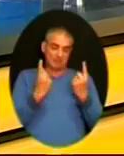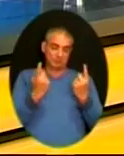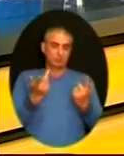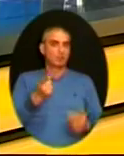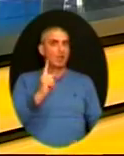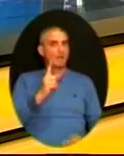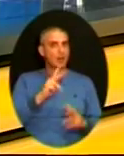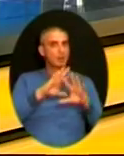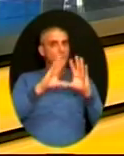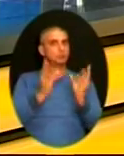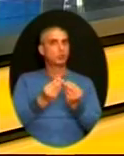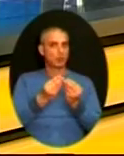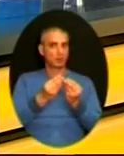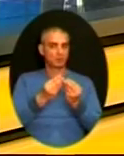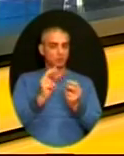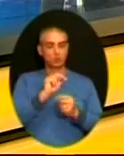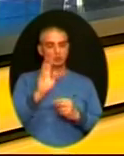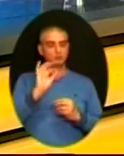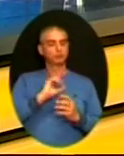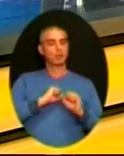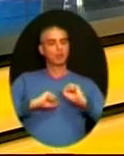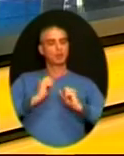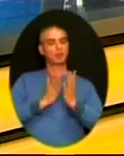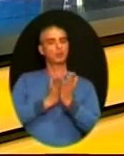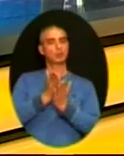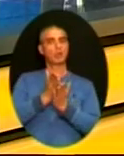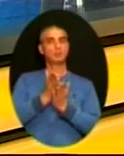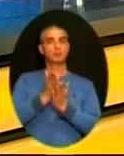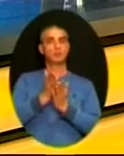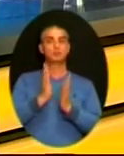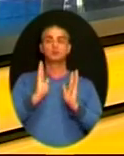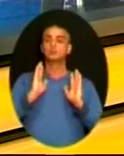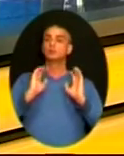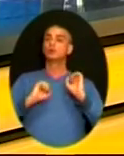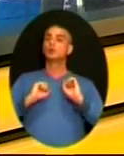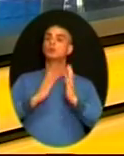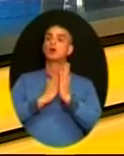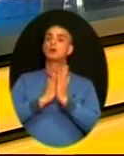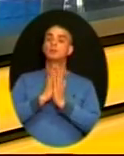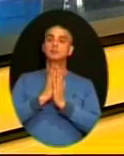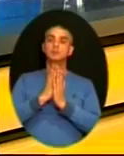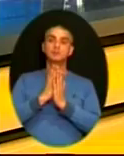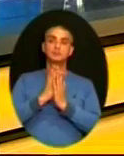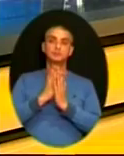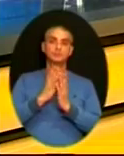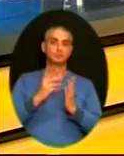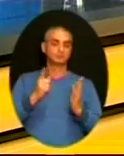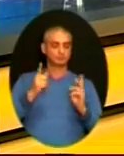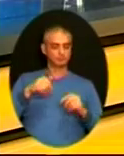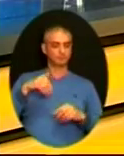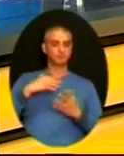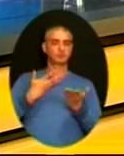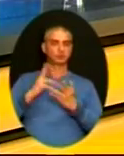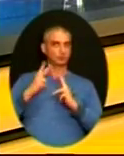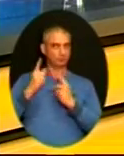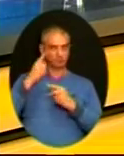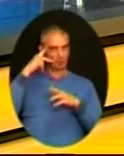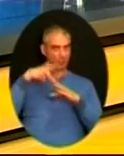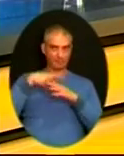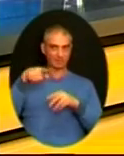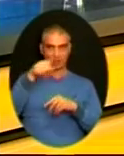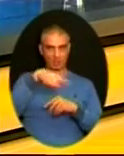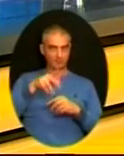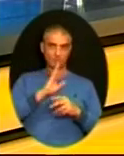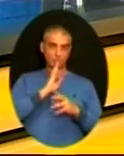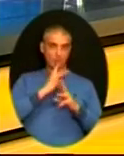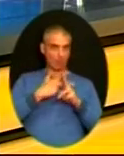אבל באופן כללי, סוגיות של תואר מידות, תואר אדם... תואר מידות, ל... דרך ארץ... לא, בשירות הציבורי זה לא מטריד אתכם? זה